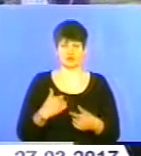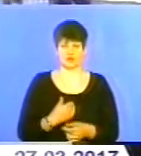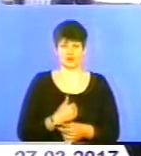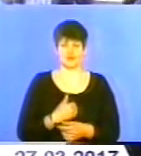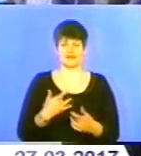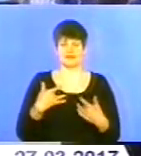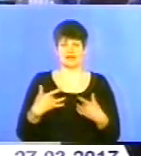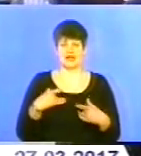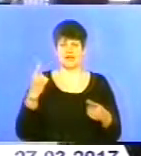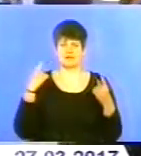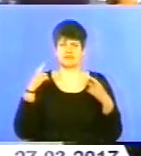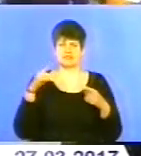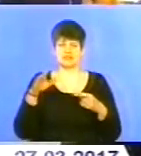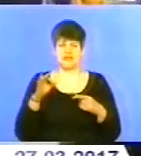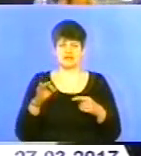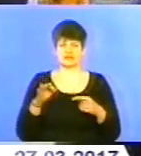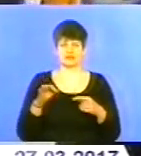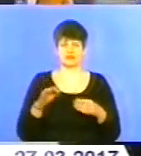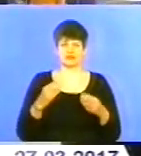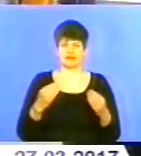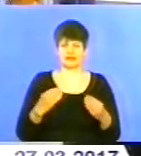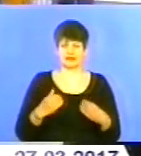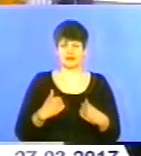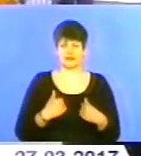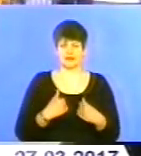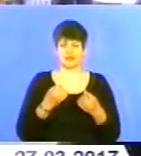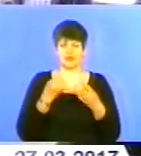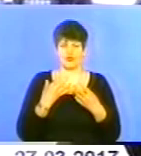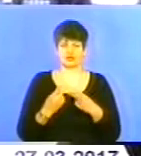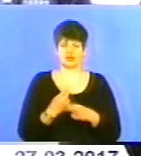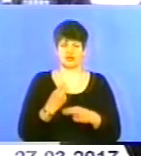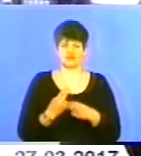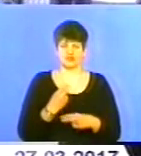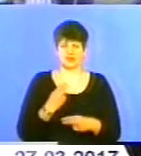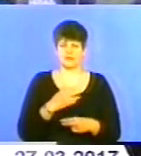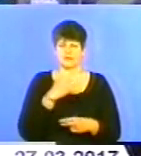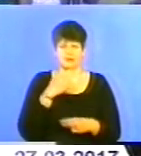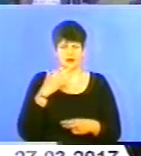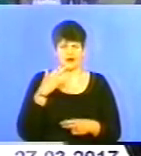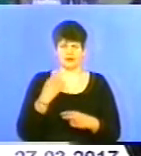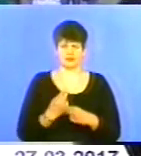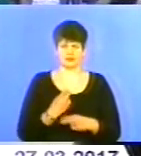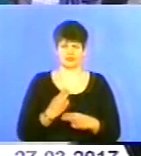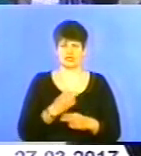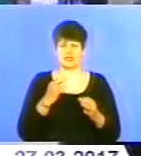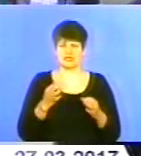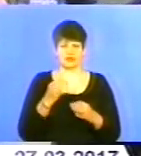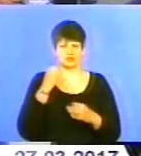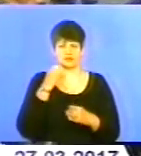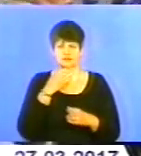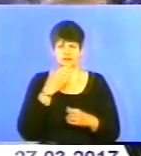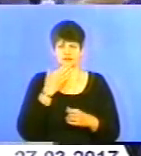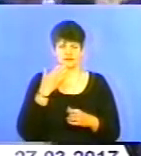Театральне мистецтво, як і інше, дає нам хороше вчення, воно нас багато чому вчить, воно ніколи не старіє, воно